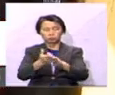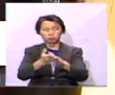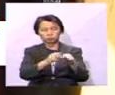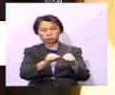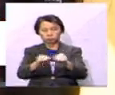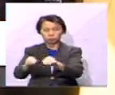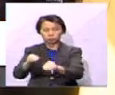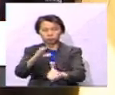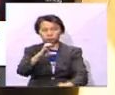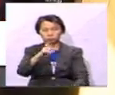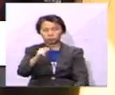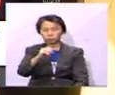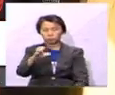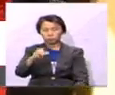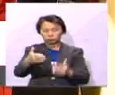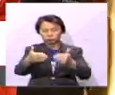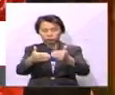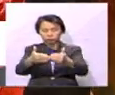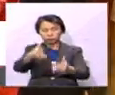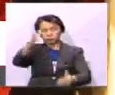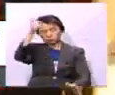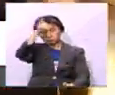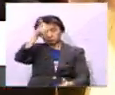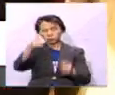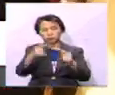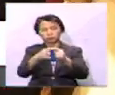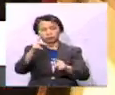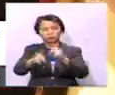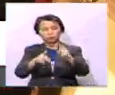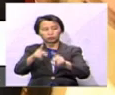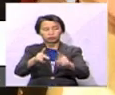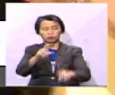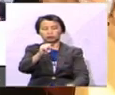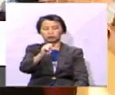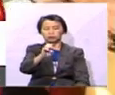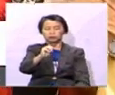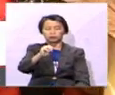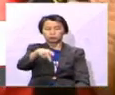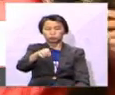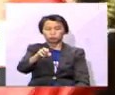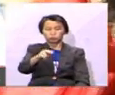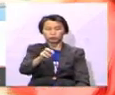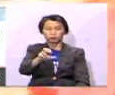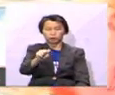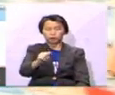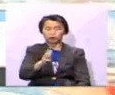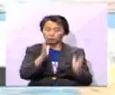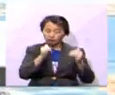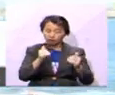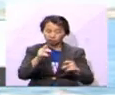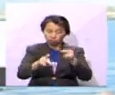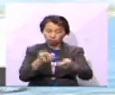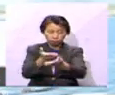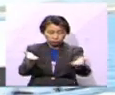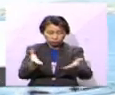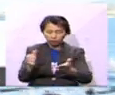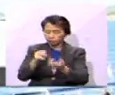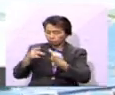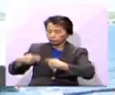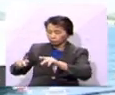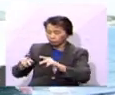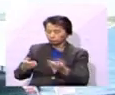Mobile CTC yang mendekatkan kerajaan kepada penduduk Semporna. Justru beliau berharap penduduk setempat mengambil peluang